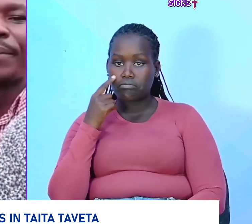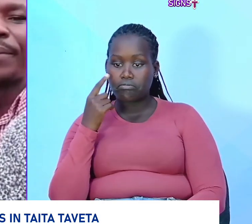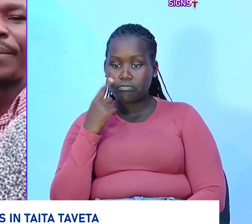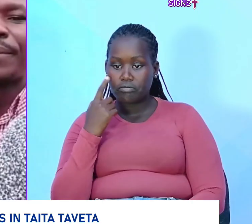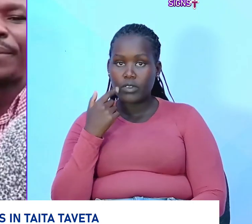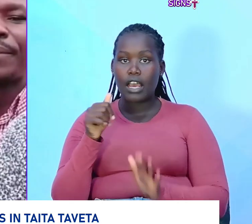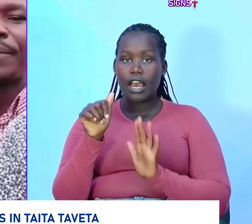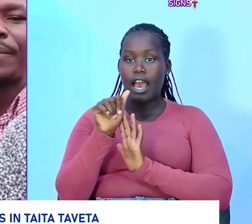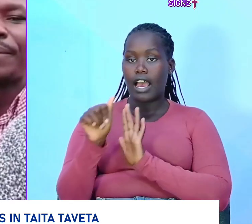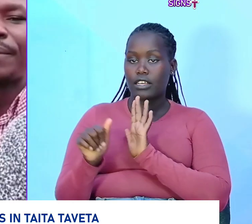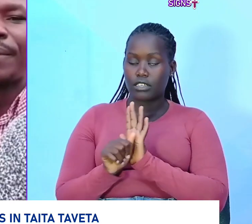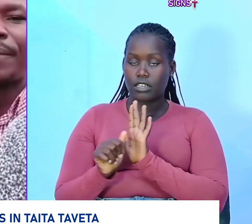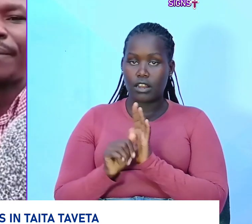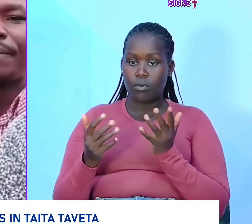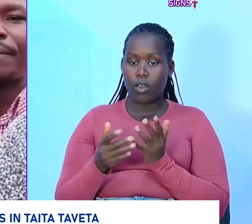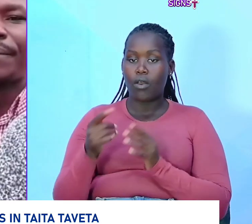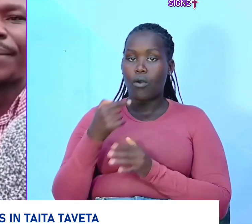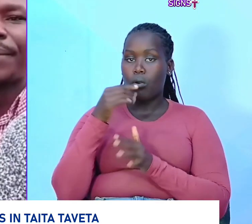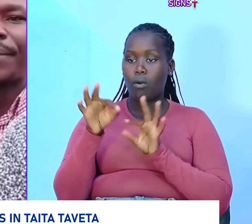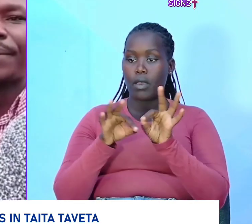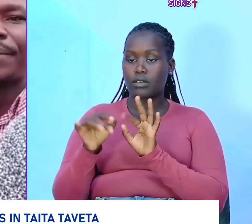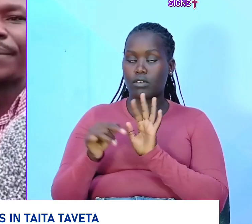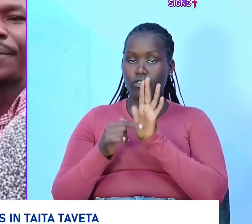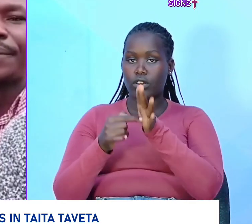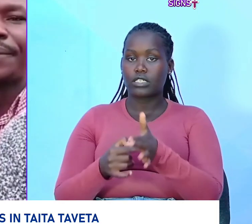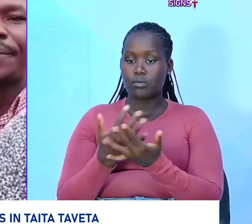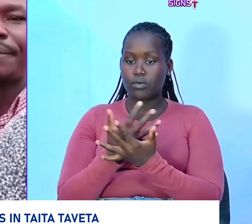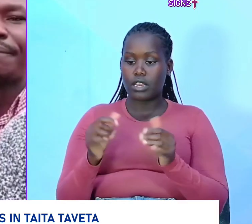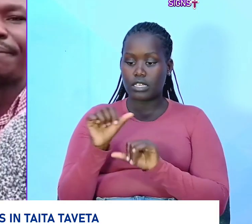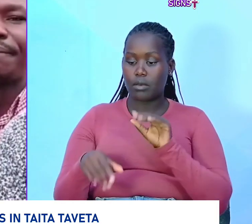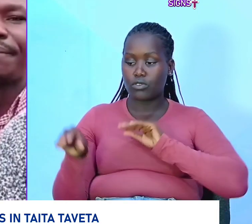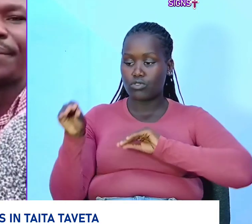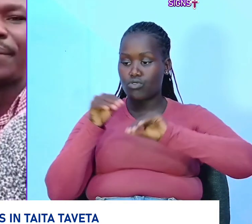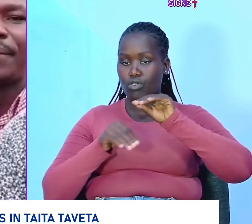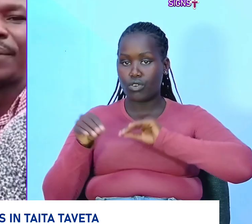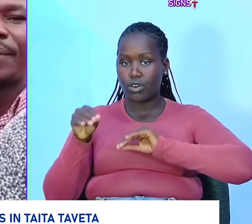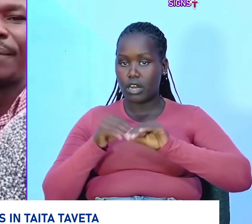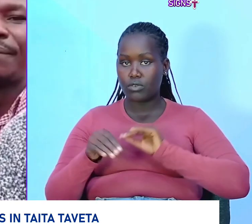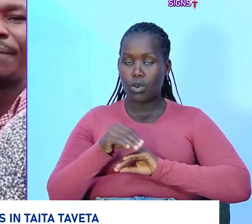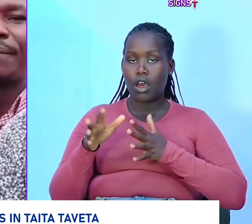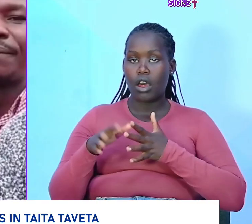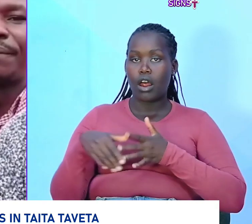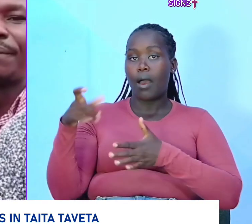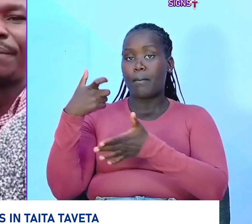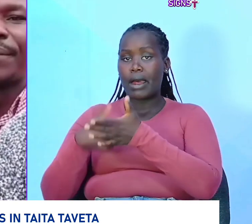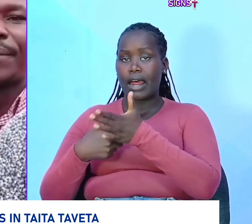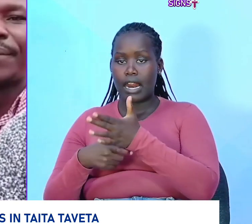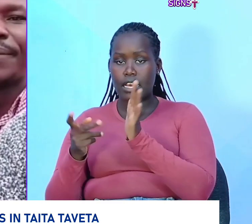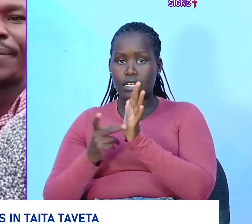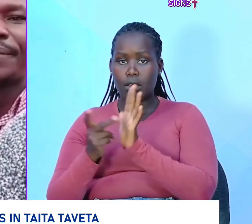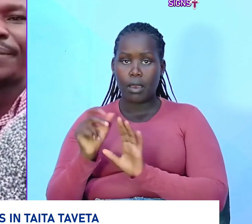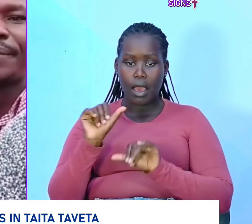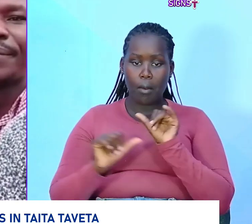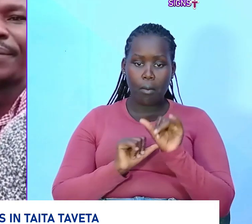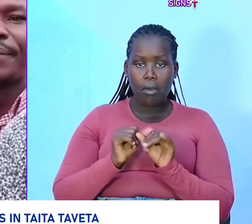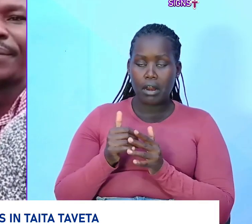agenda ilipofika. Wameelezea kwa mfano kwa mambo ya ufisadi, mambo ya wage bill, mambo ya ugatuzi na vile